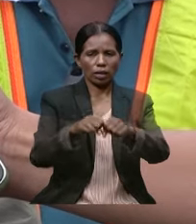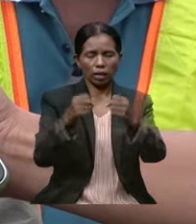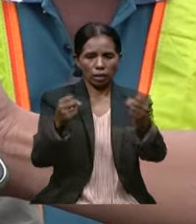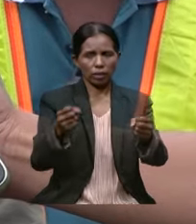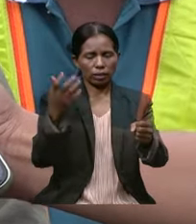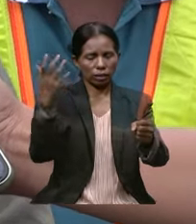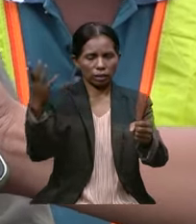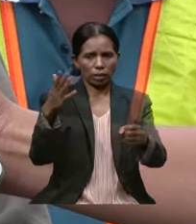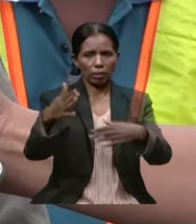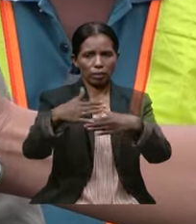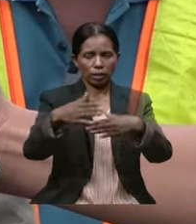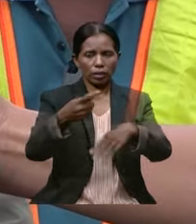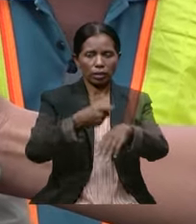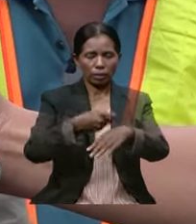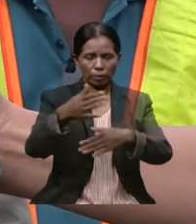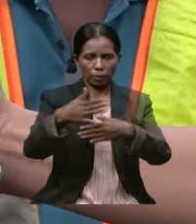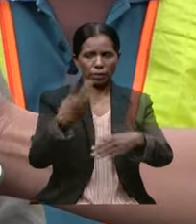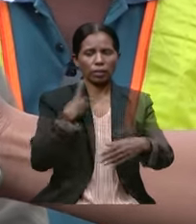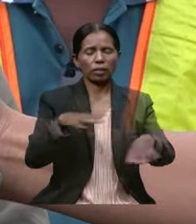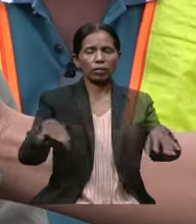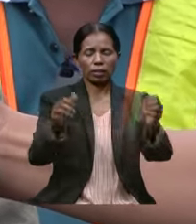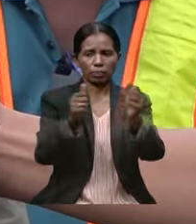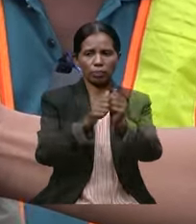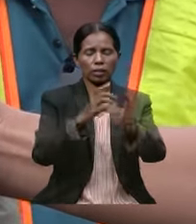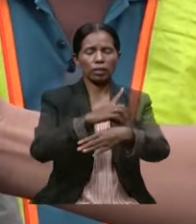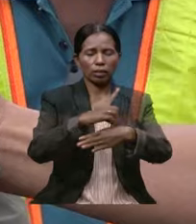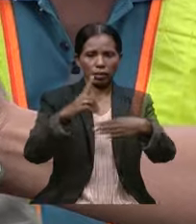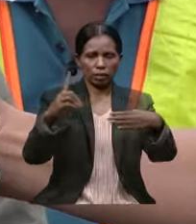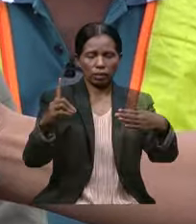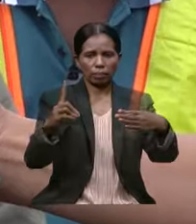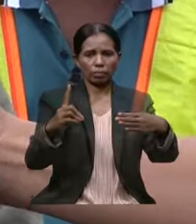ia frontera ne ia tempo badak ita koordinatia ona ho dirasaun